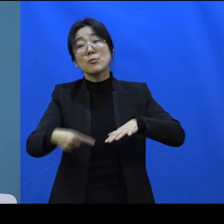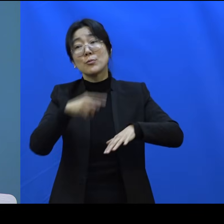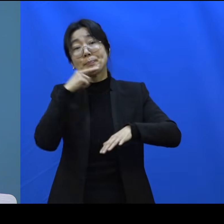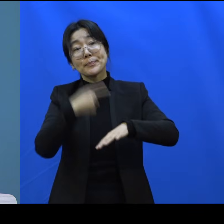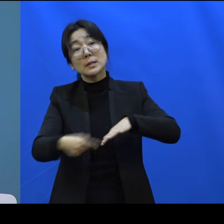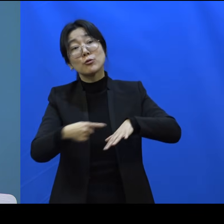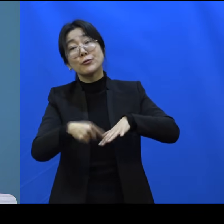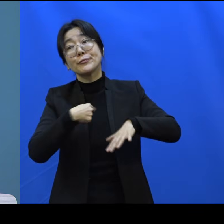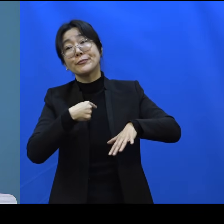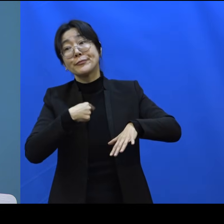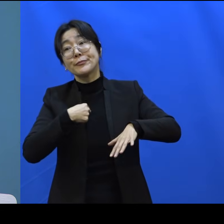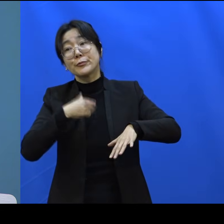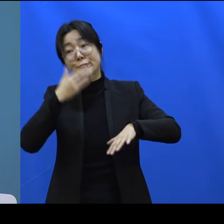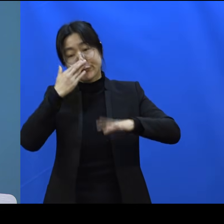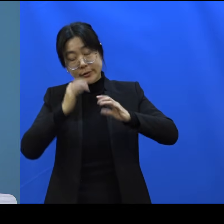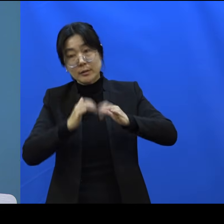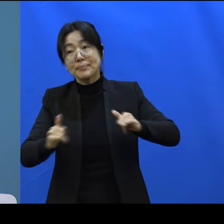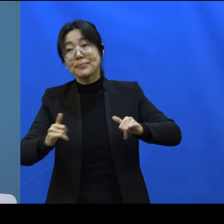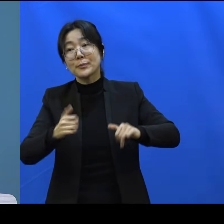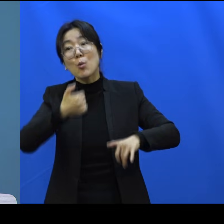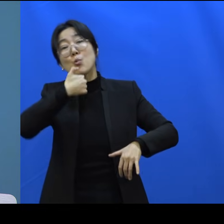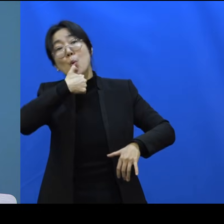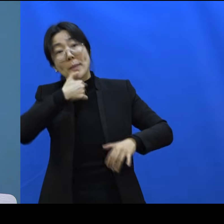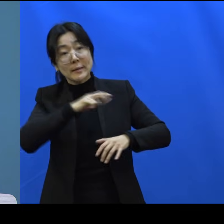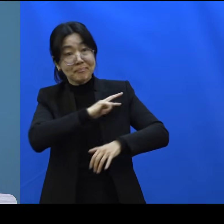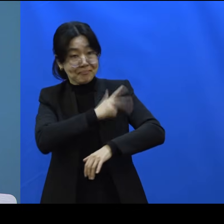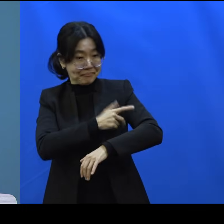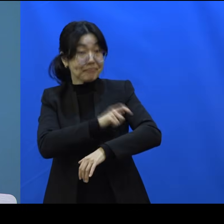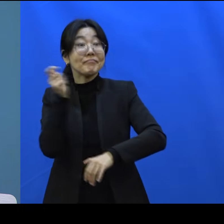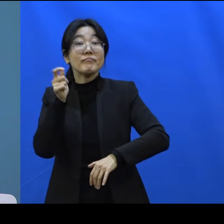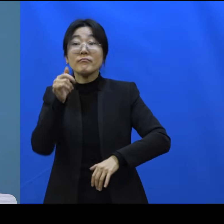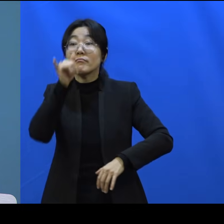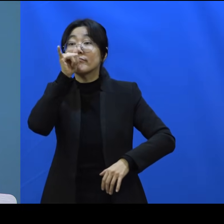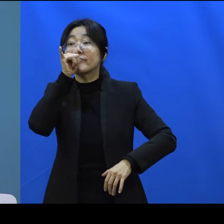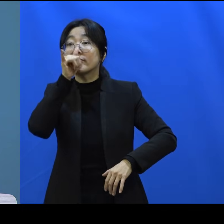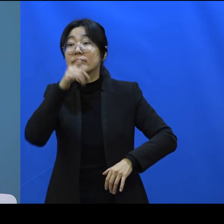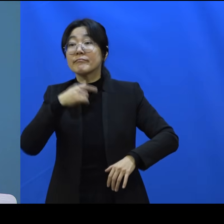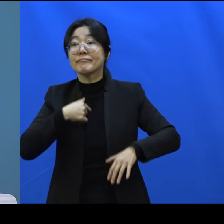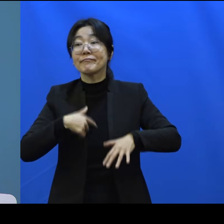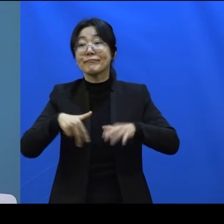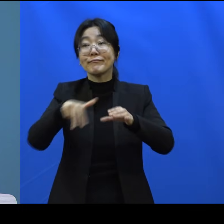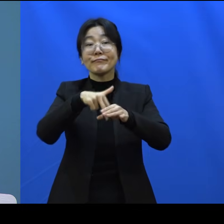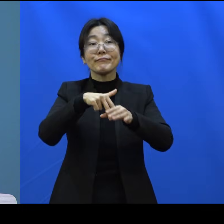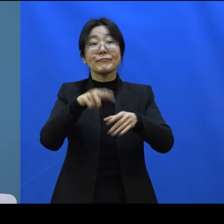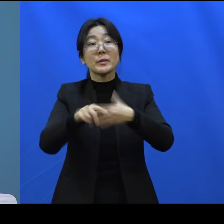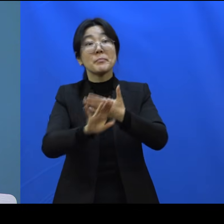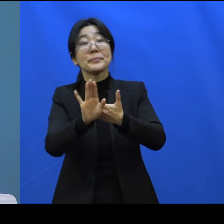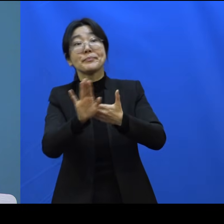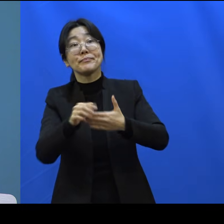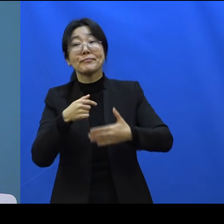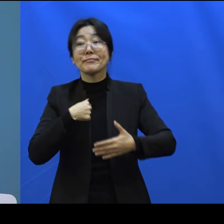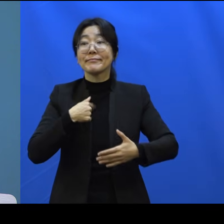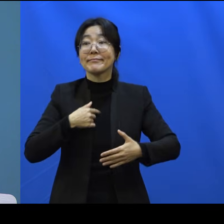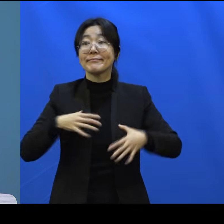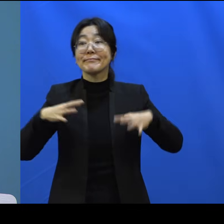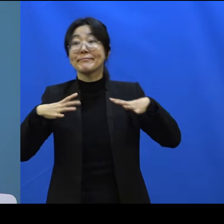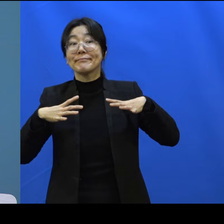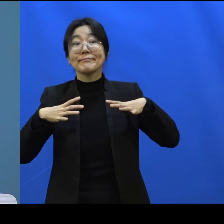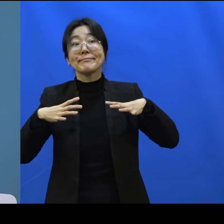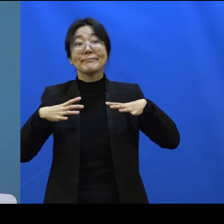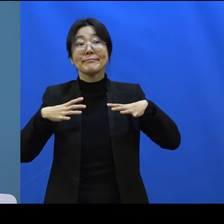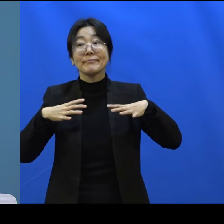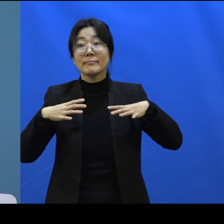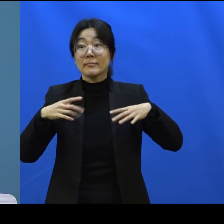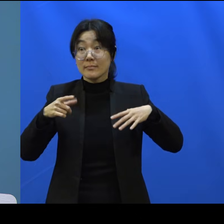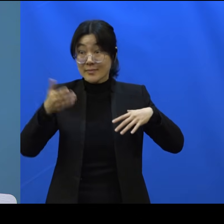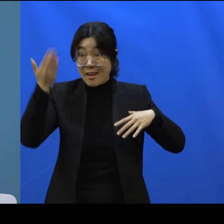것도 자랑했고, 또 민족적인 자랑도 하고, 종교적인 자랑도 하고, 자랑을 많이 했어요. 실제적으로